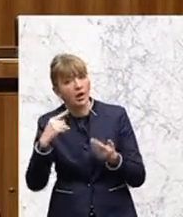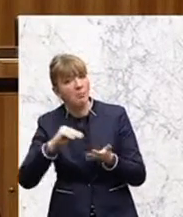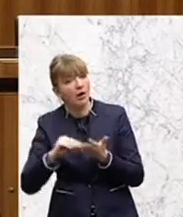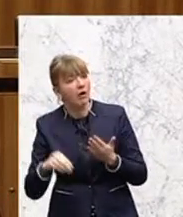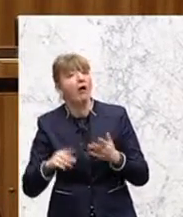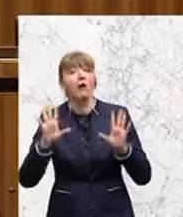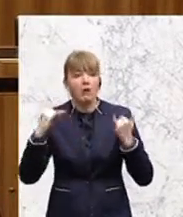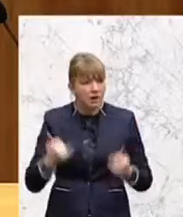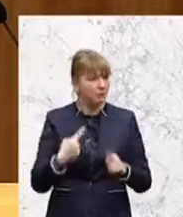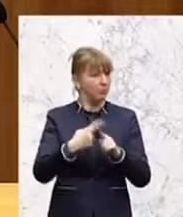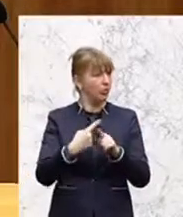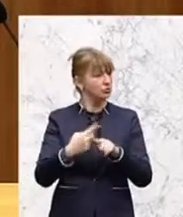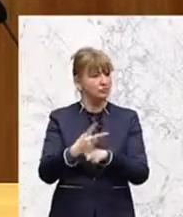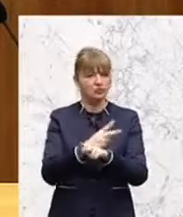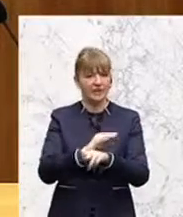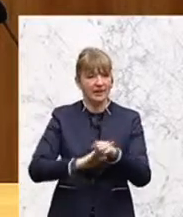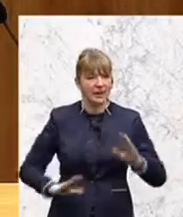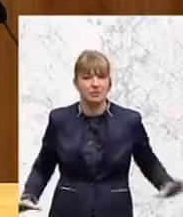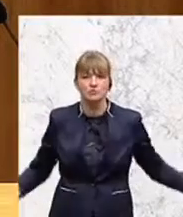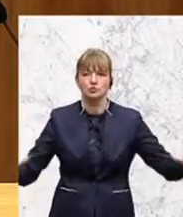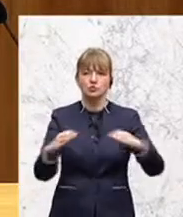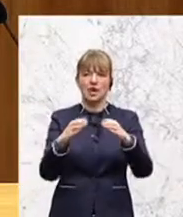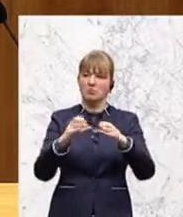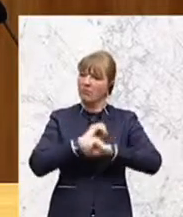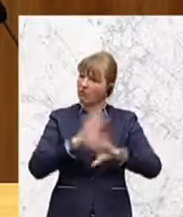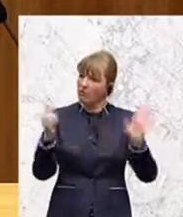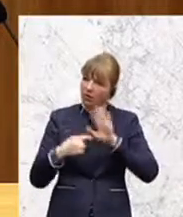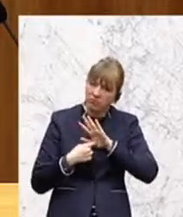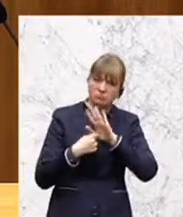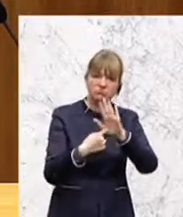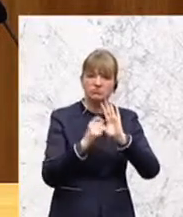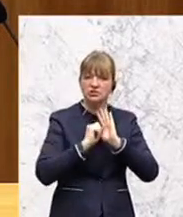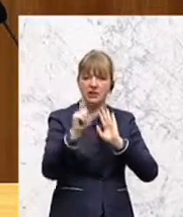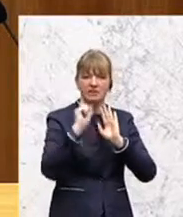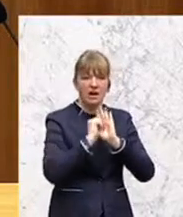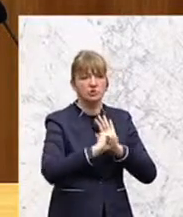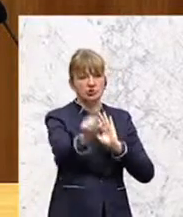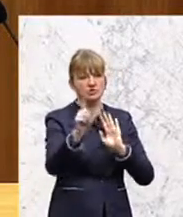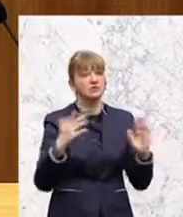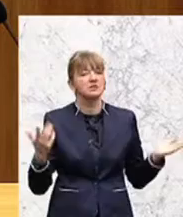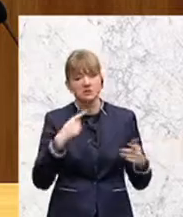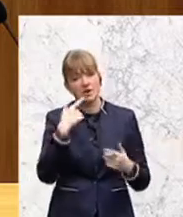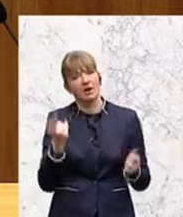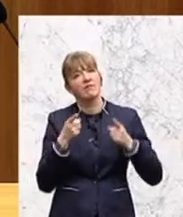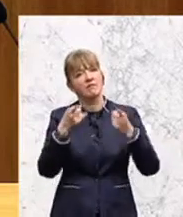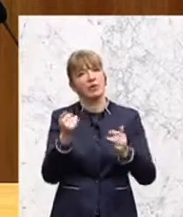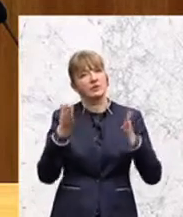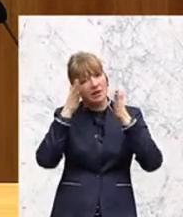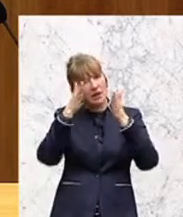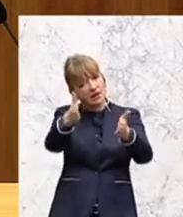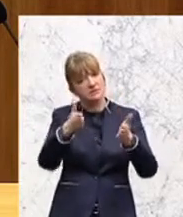hier die Staatengemeinschaft zusammensteht und ein klares Signal aussendet und ganz klar sagt, wohin die Reise geht.